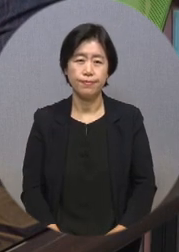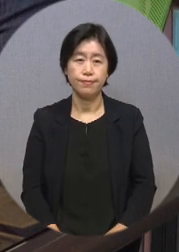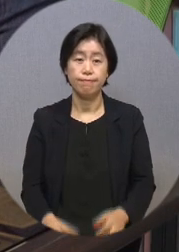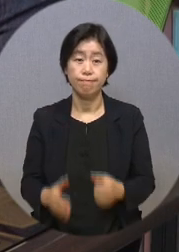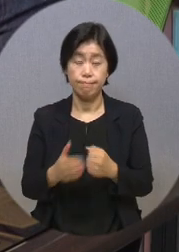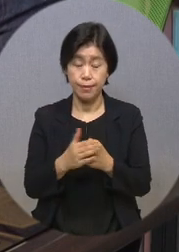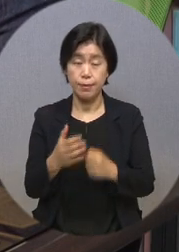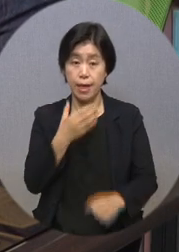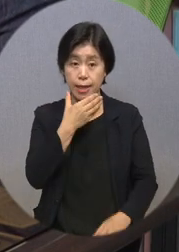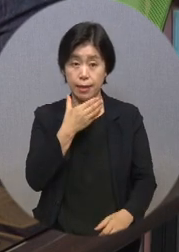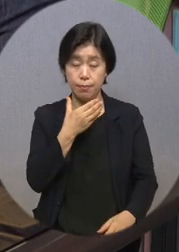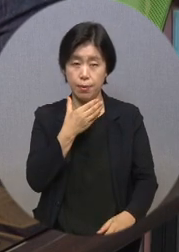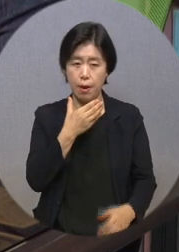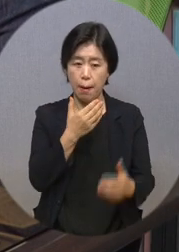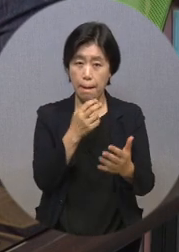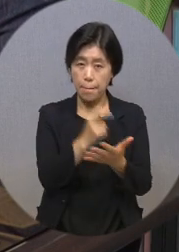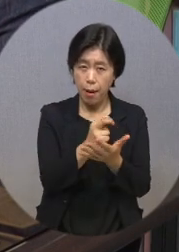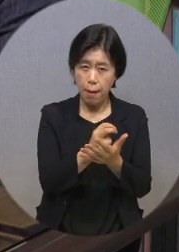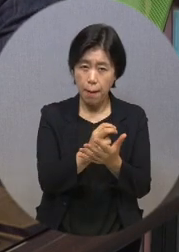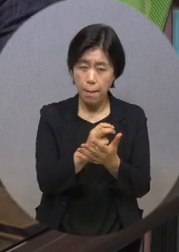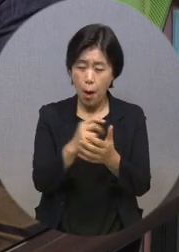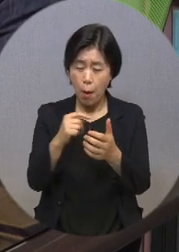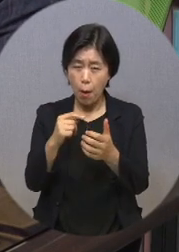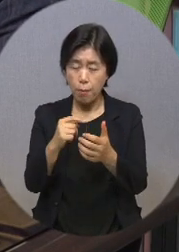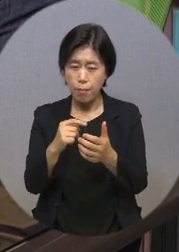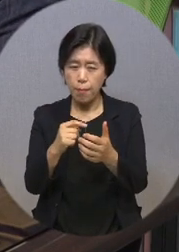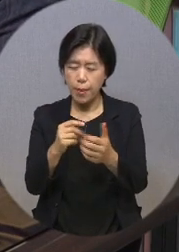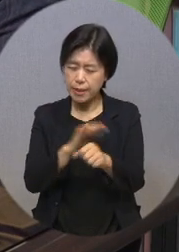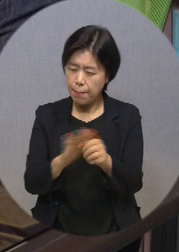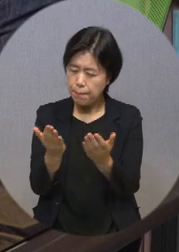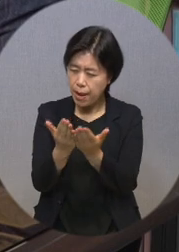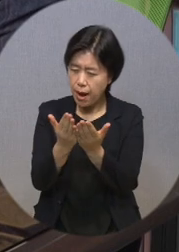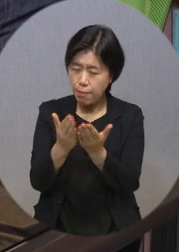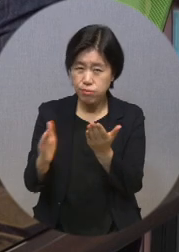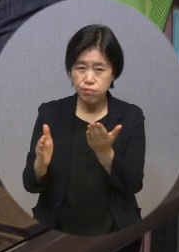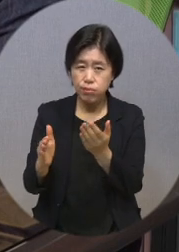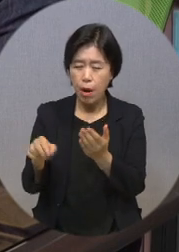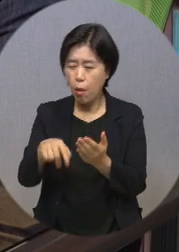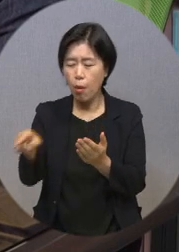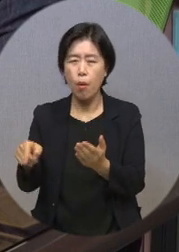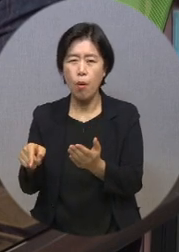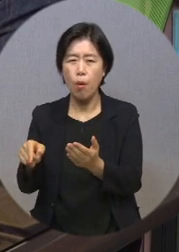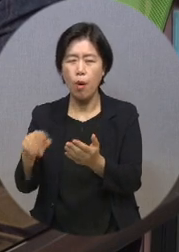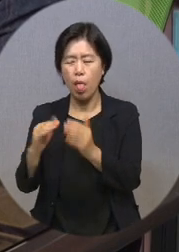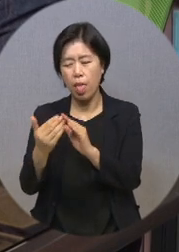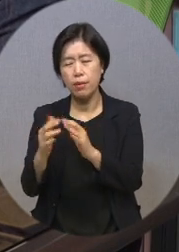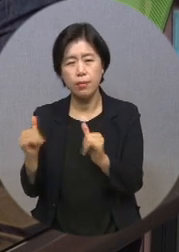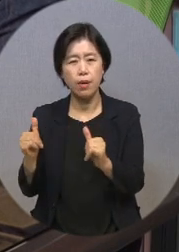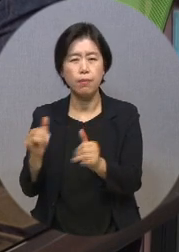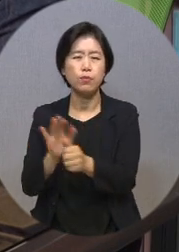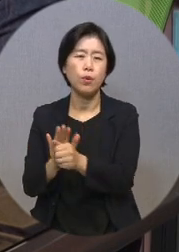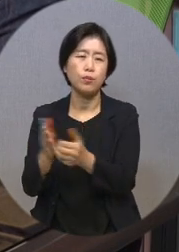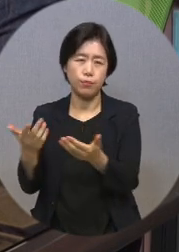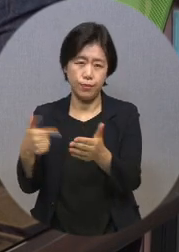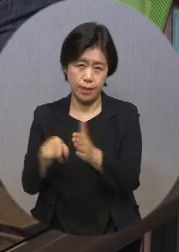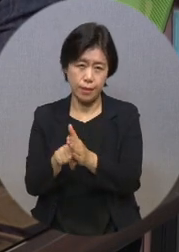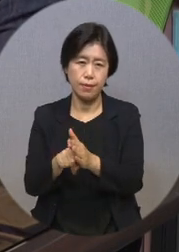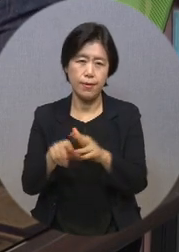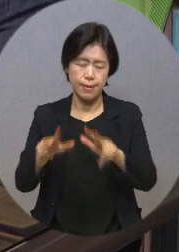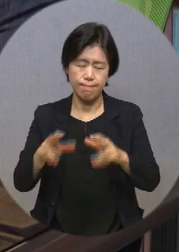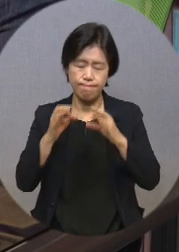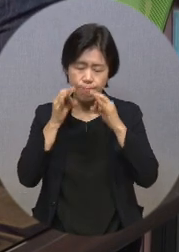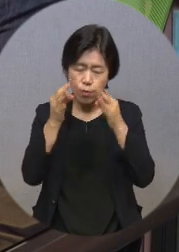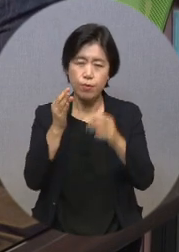사회복지부가 적극적으로 그런 분들을 발굴해서 지정 기부를 받아서 지원해 주는 그런 시스템을 지금 구축을 하고 있습니다. 더